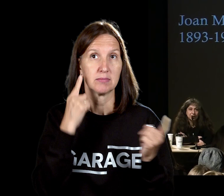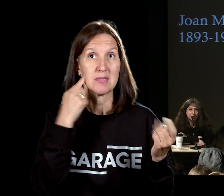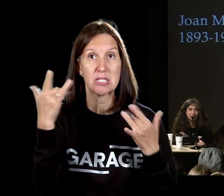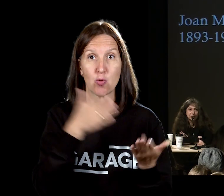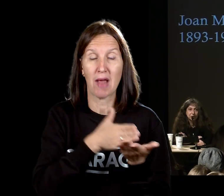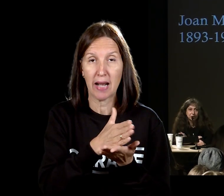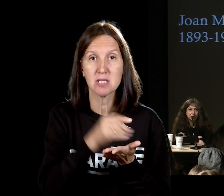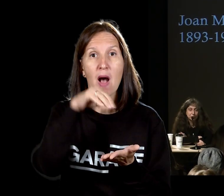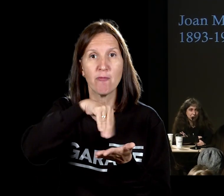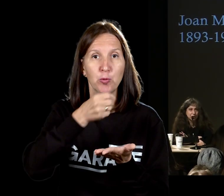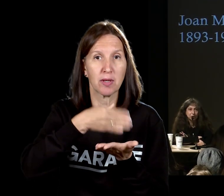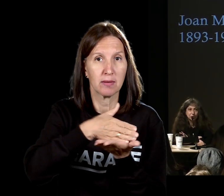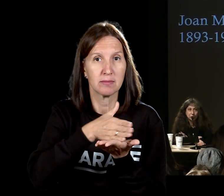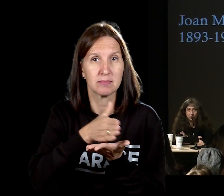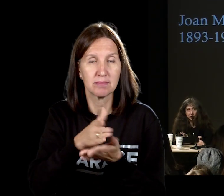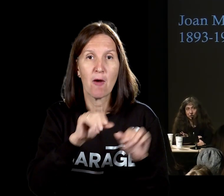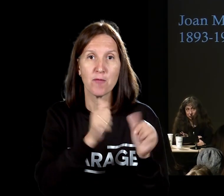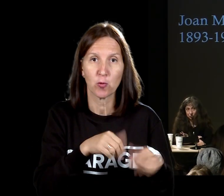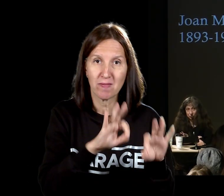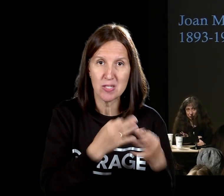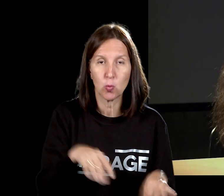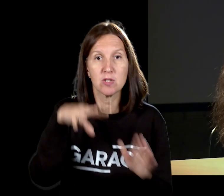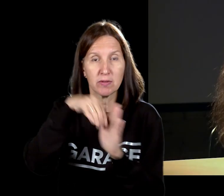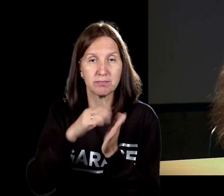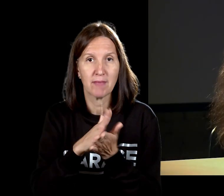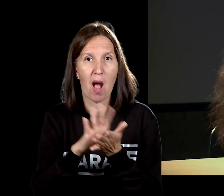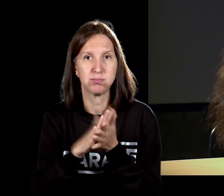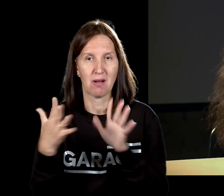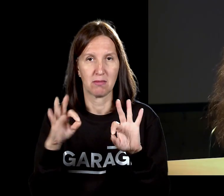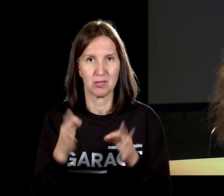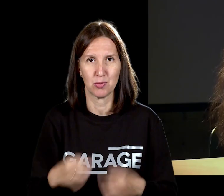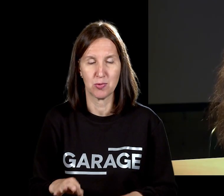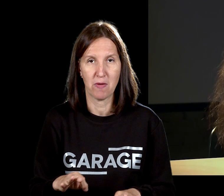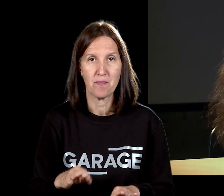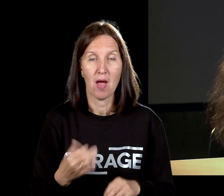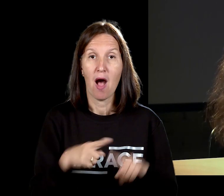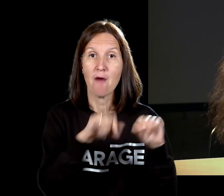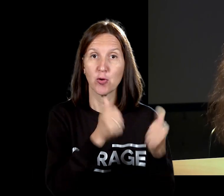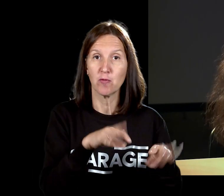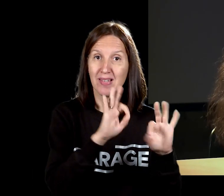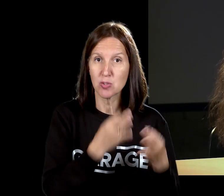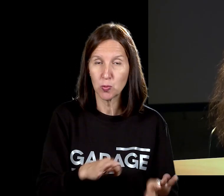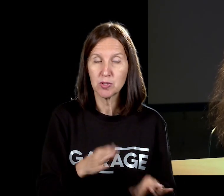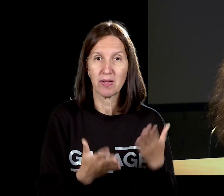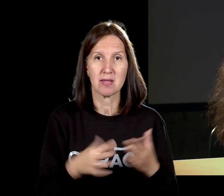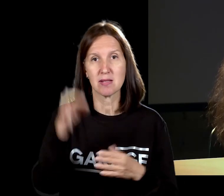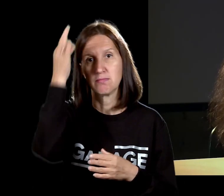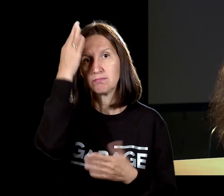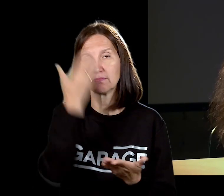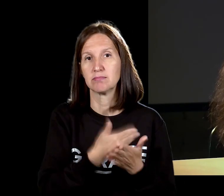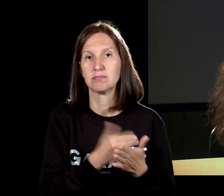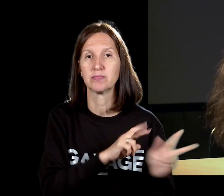уживались и соседствовали фигуративное искусство и абстрактное искусство. Причем более того, как фигуративное искусство мы тоже там, если вспомнить того